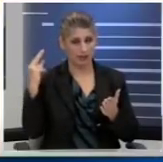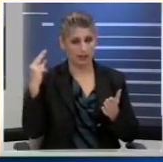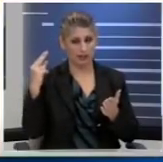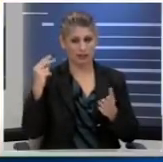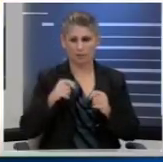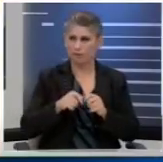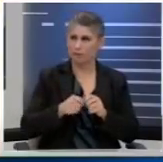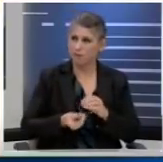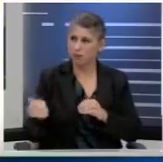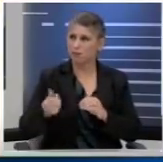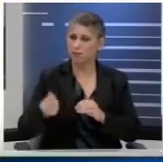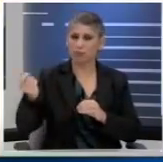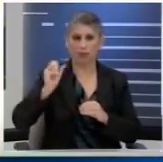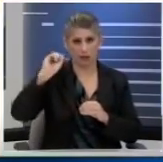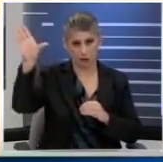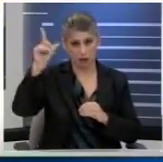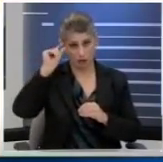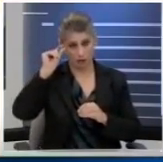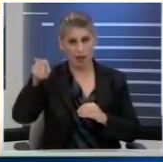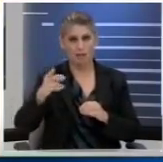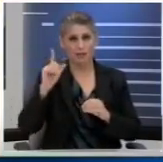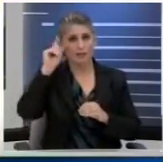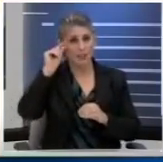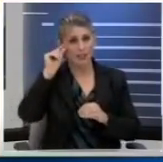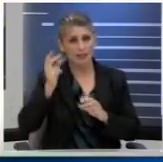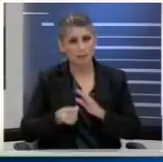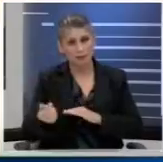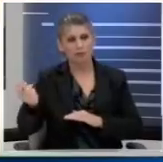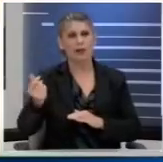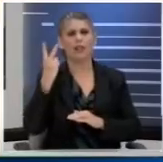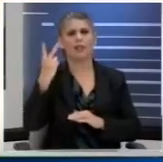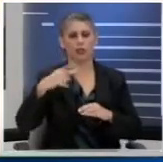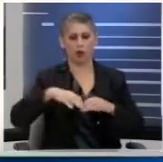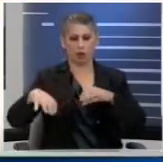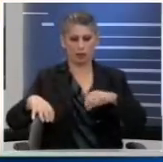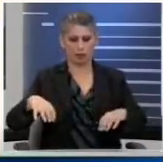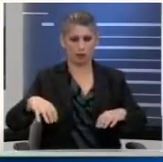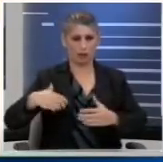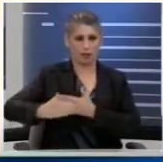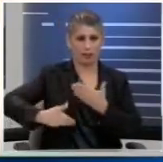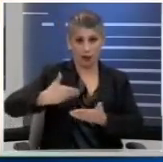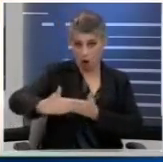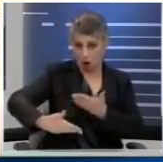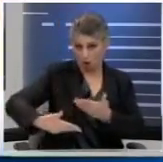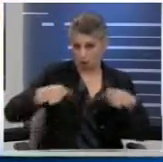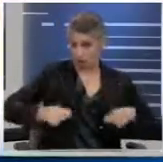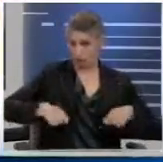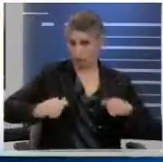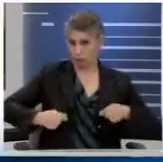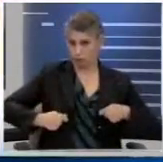στο εξωτερικό, θα δούμε ότι αυτή η φοιτητική διαρροή διαχωρίζεται σε δύο κατηγορίες. Στους κληρονόμους, που είπα πιο πριν, τα παιδιά της